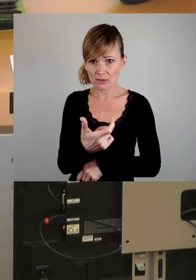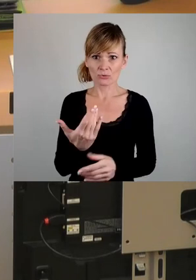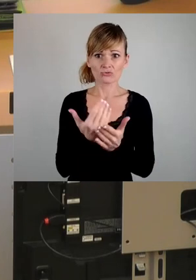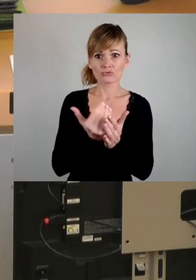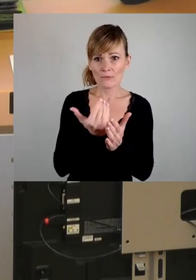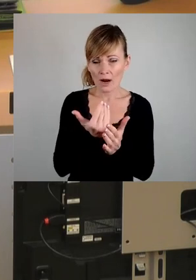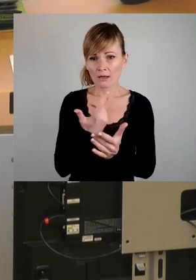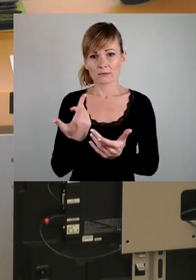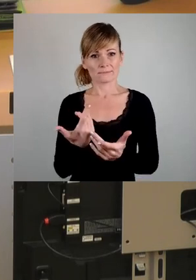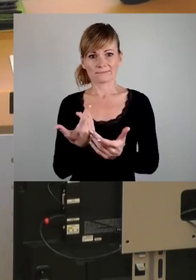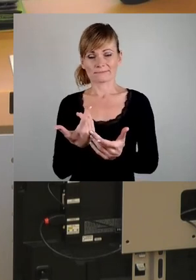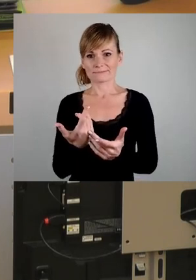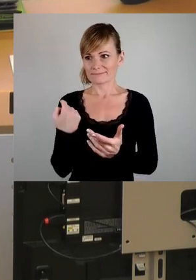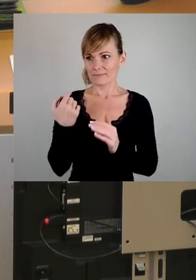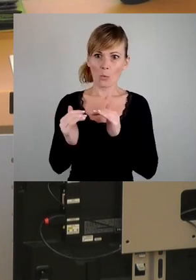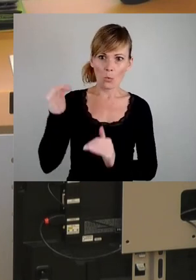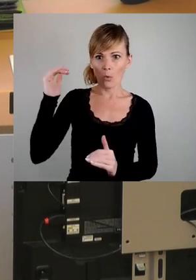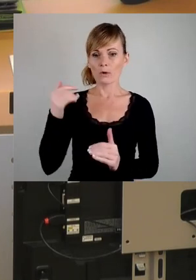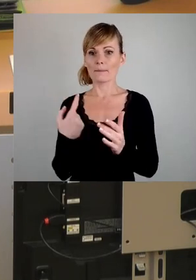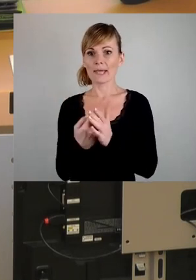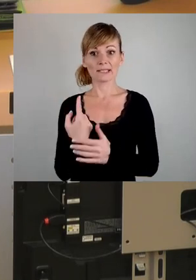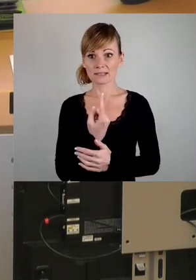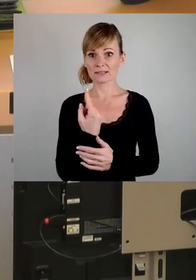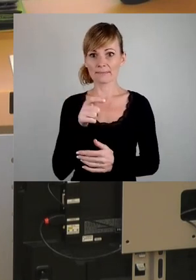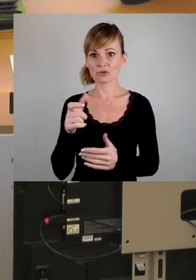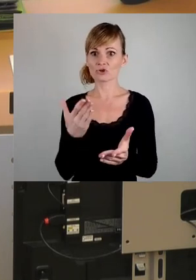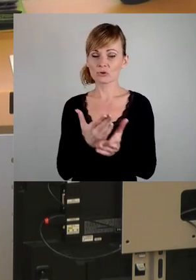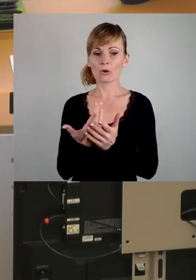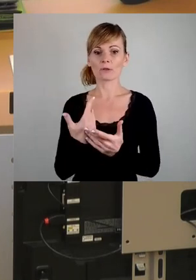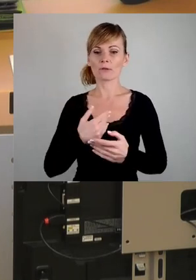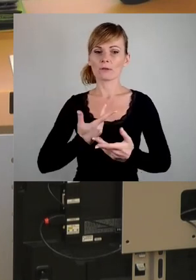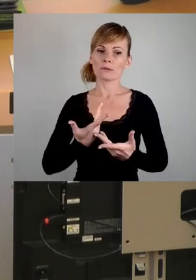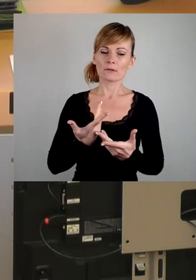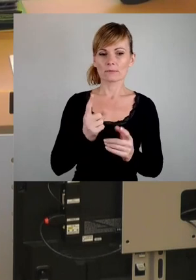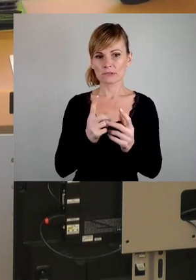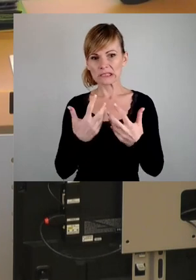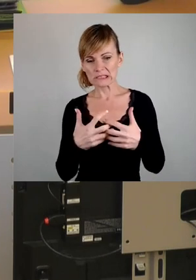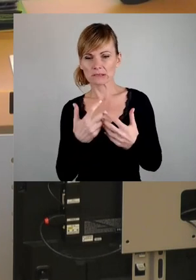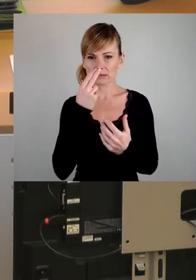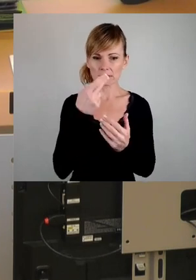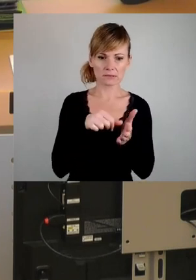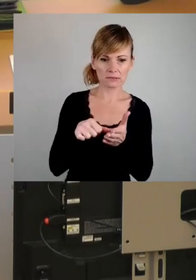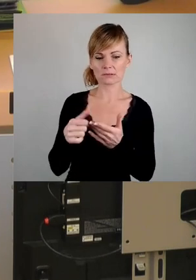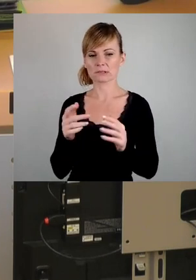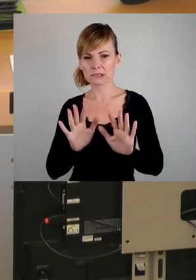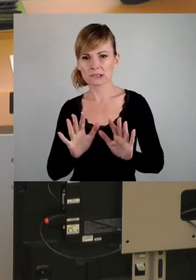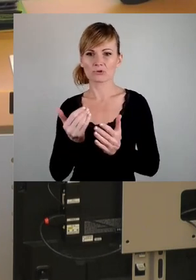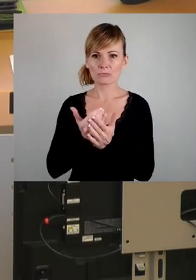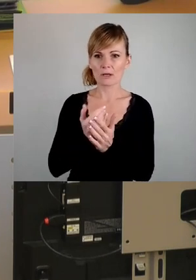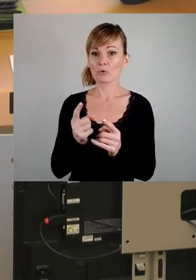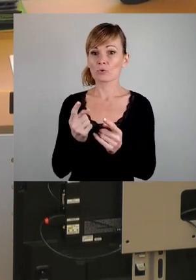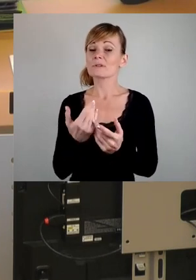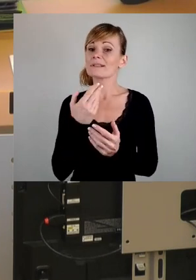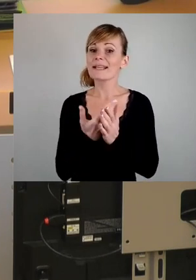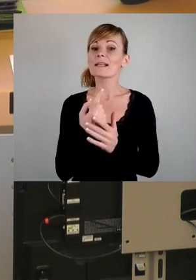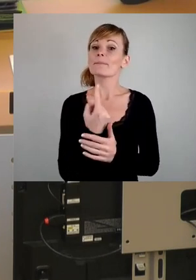verdaut. Wir müssen uns unter Umständen auf die notwendigen Dinge beschränken und aufpassen in der weiteren